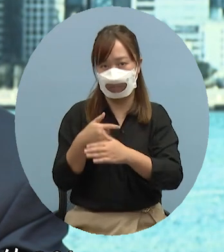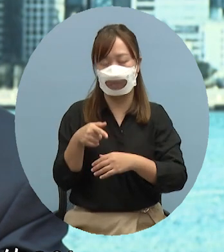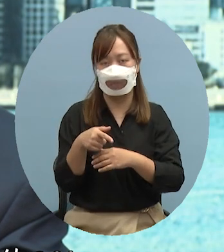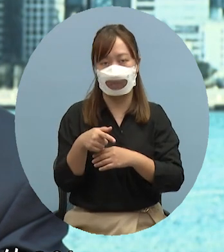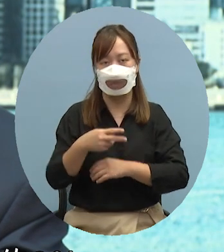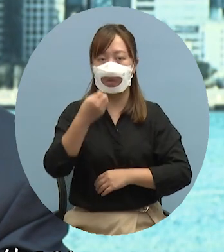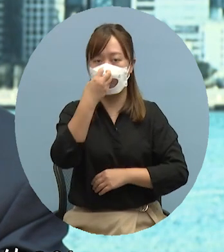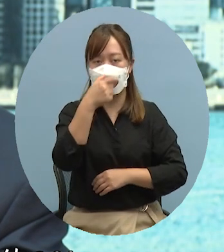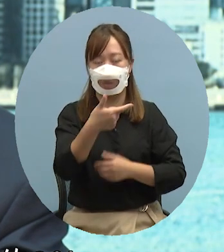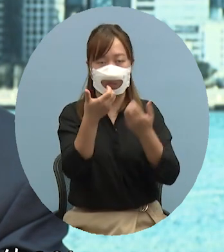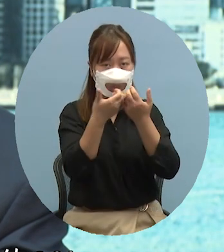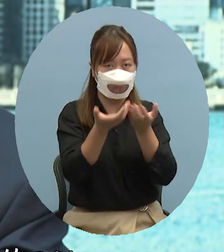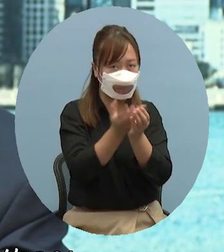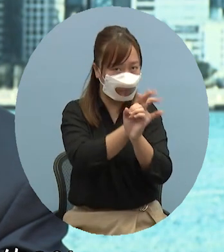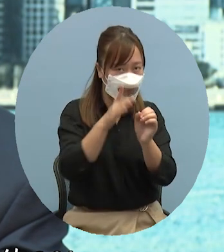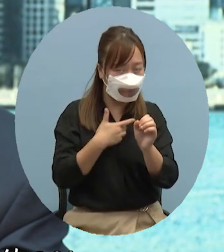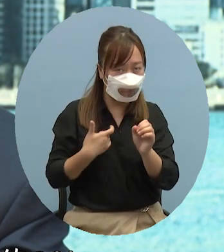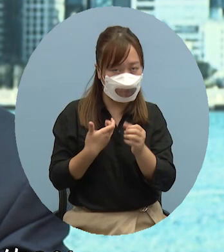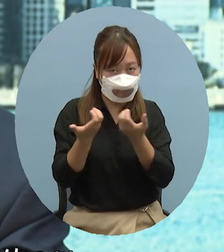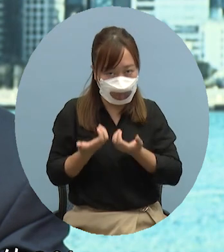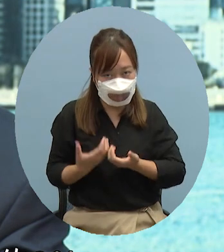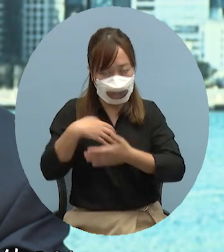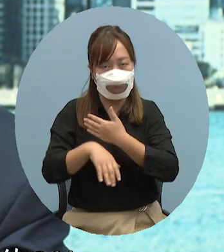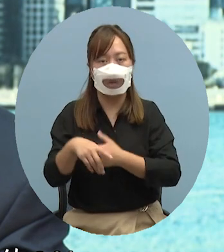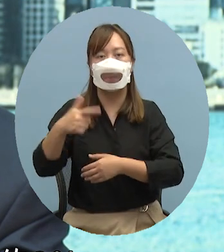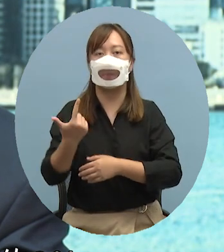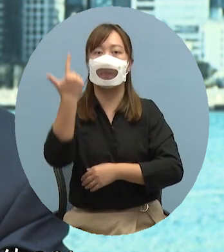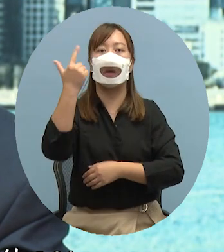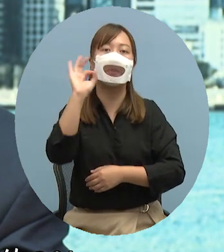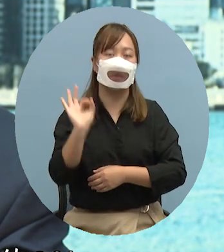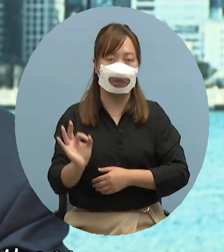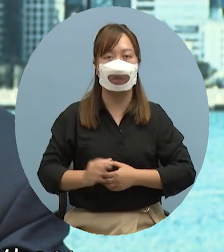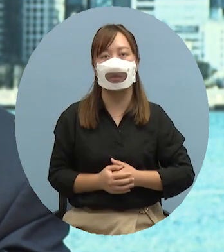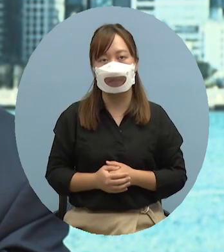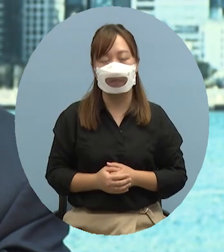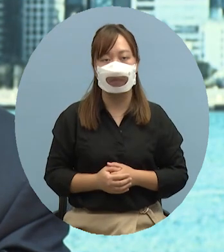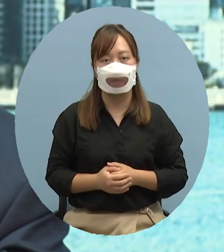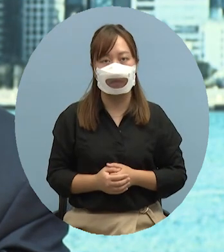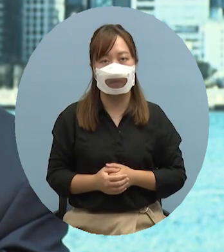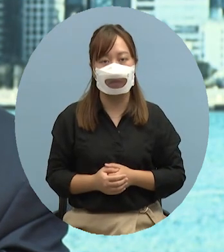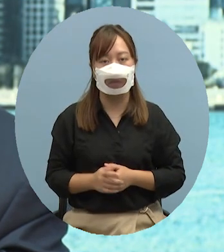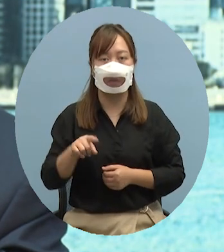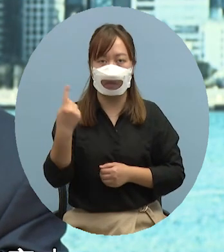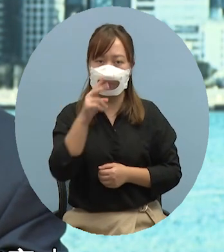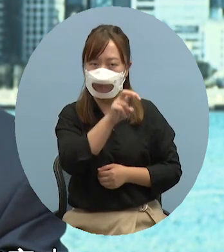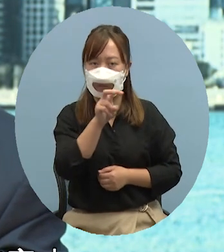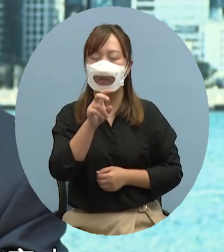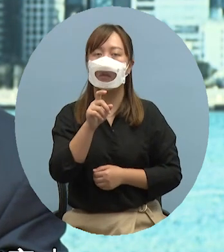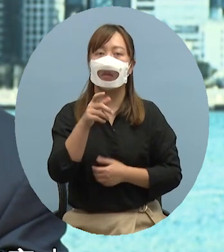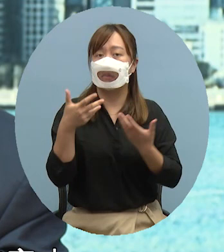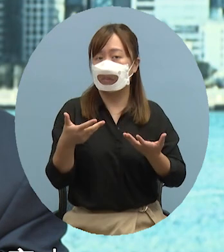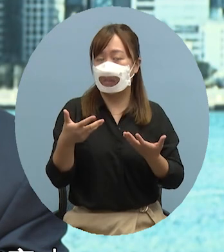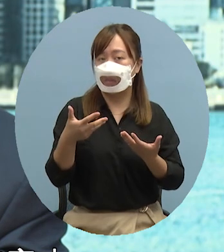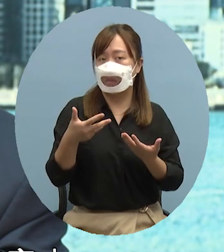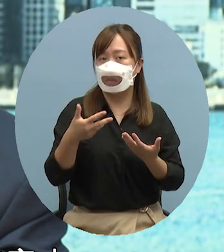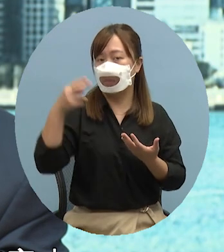一日香港所有嘅確診嘅個案咧大概係8%左右。咁另外我哋都發現咧，現時每一日